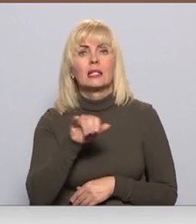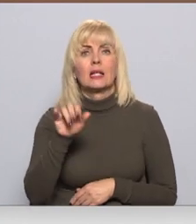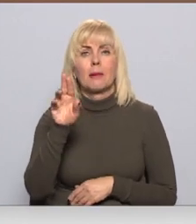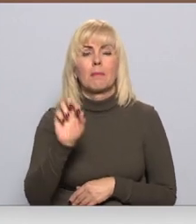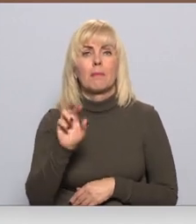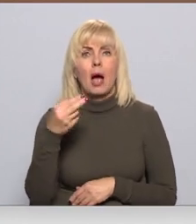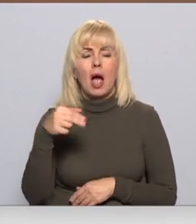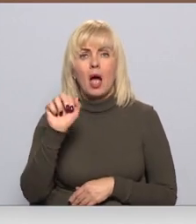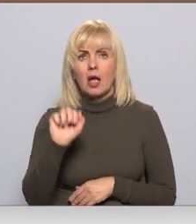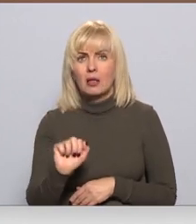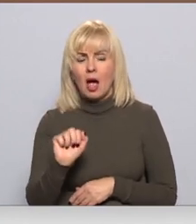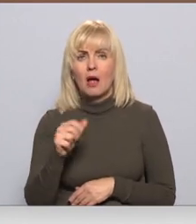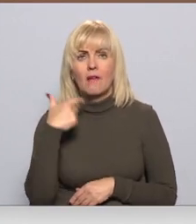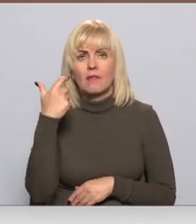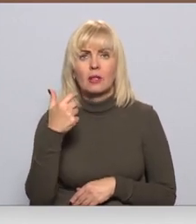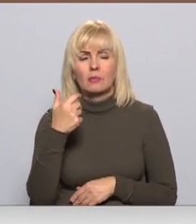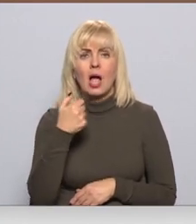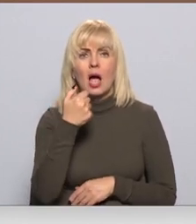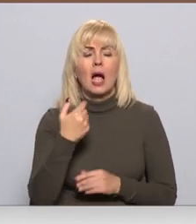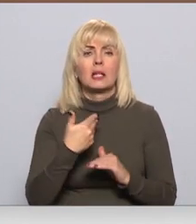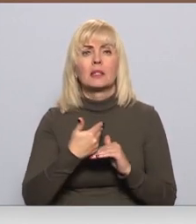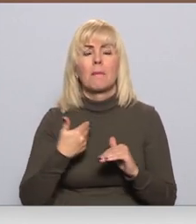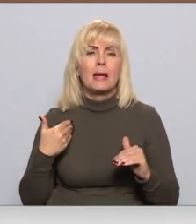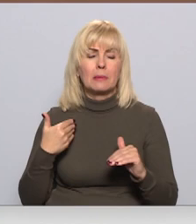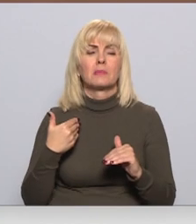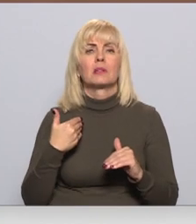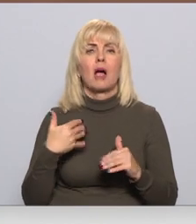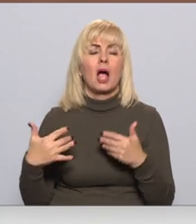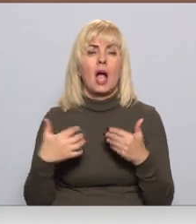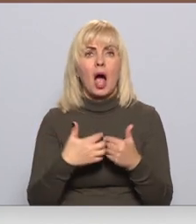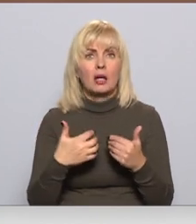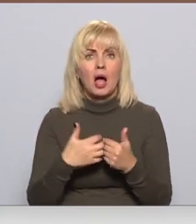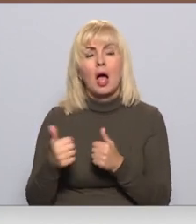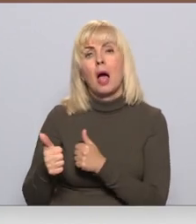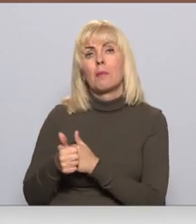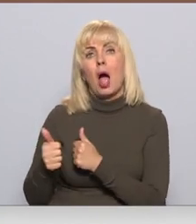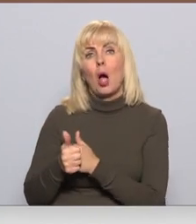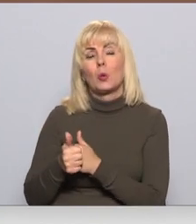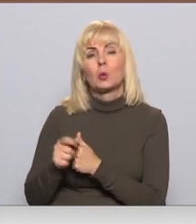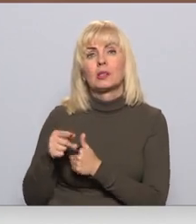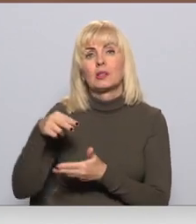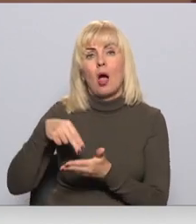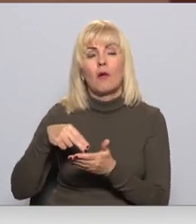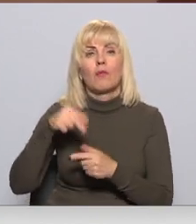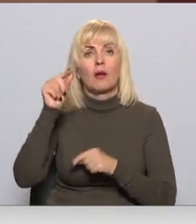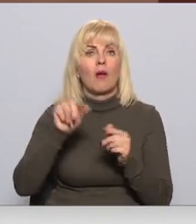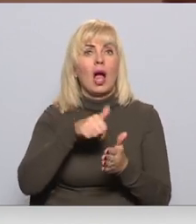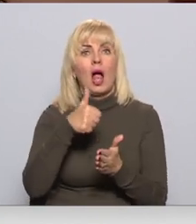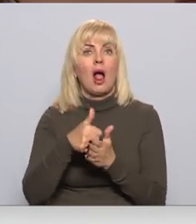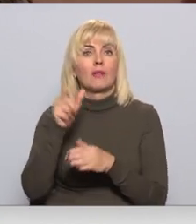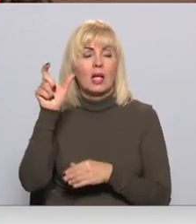Melnbaltā versija filmai Gads pirms kara. Bet man līdzās ir festivāla cilvēks, galvenais